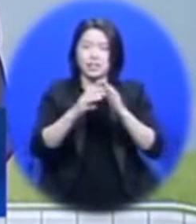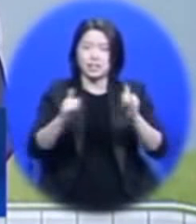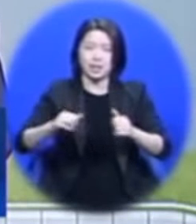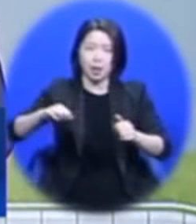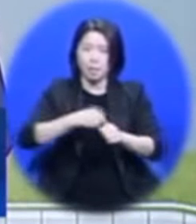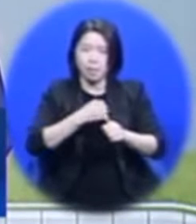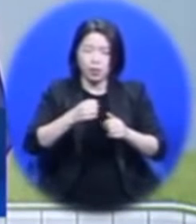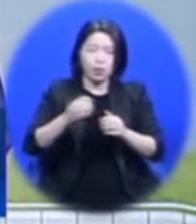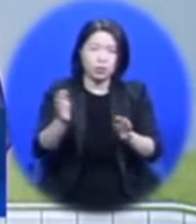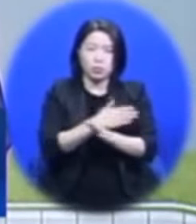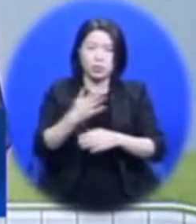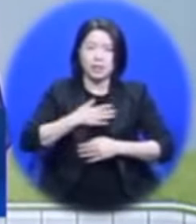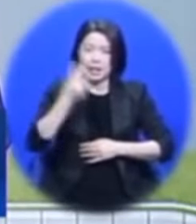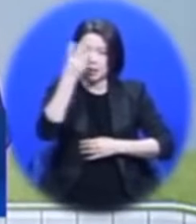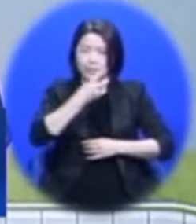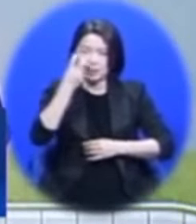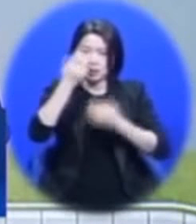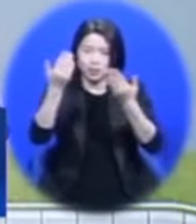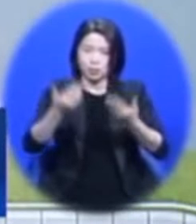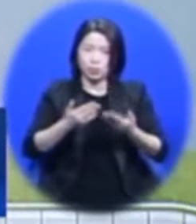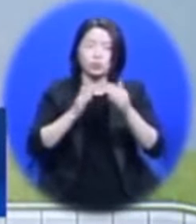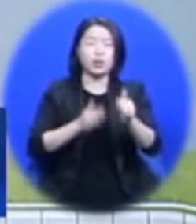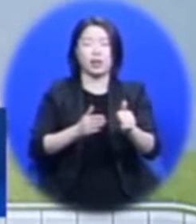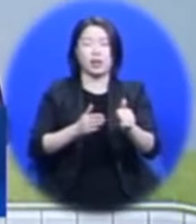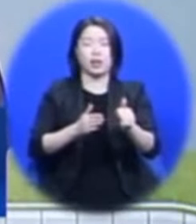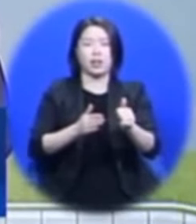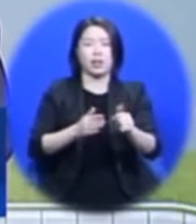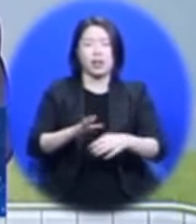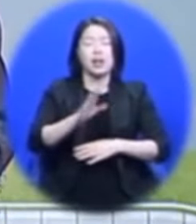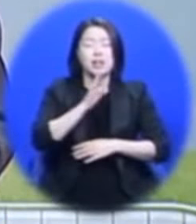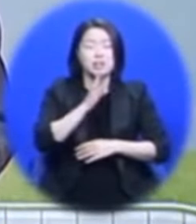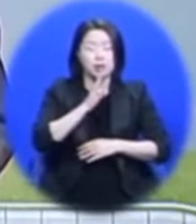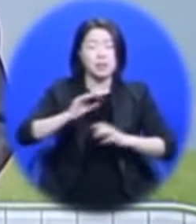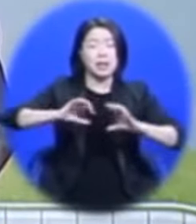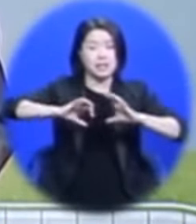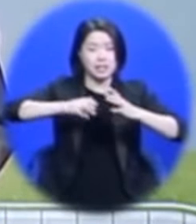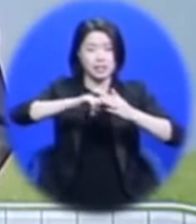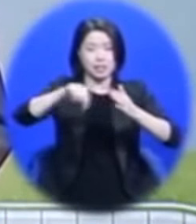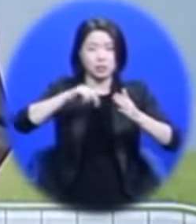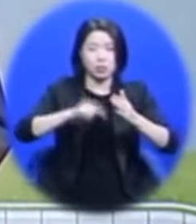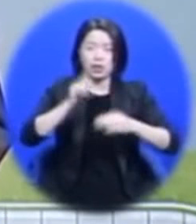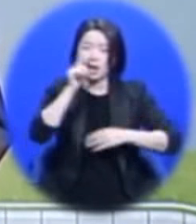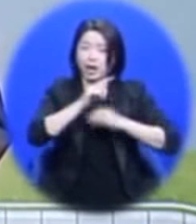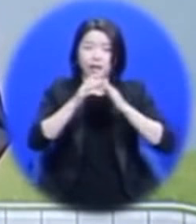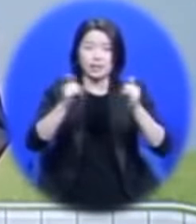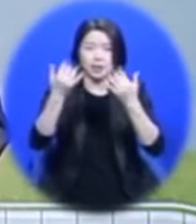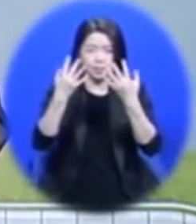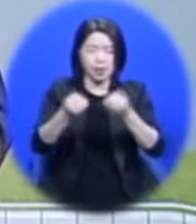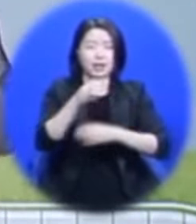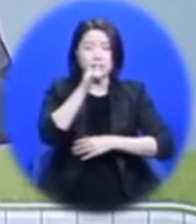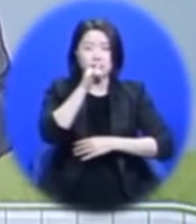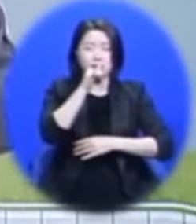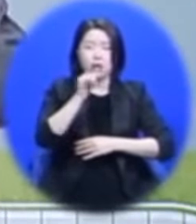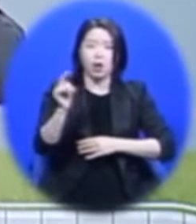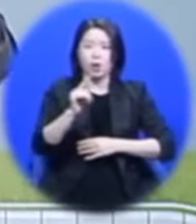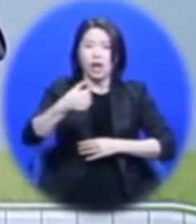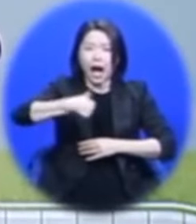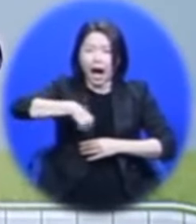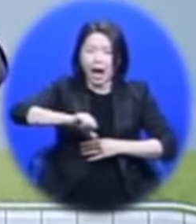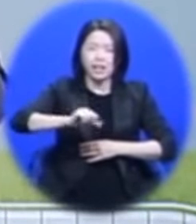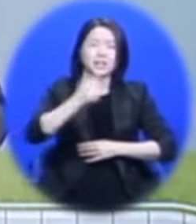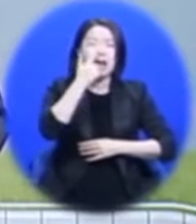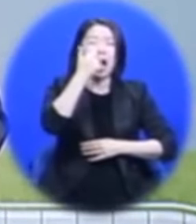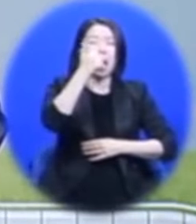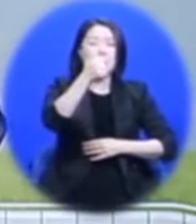나를 지켜주십시오. 정말 세상에는 악한 사람이 많습니다. 어떻게 아들이